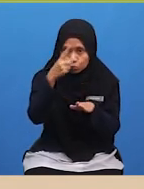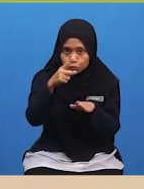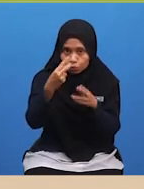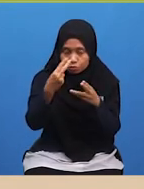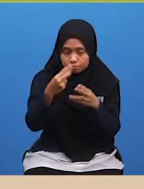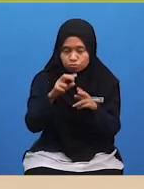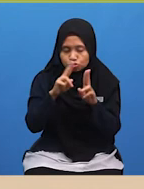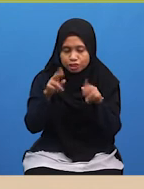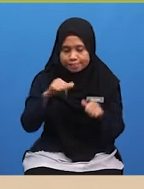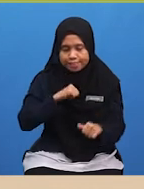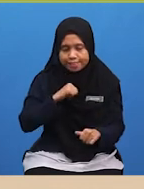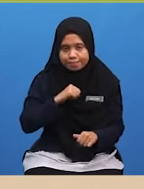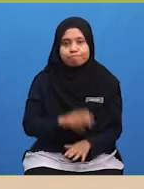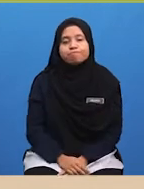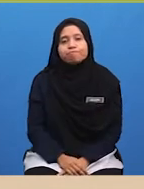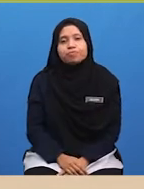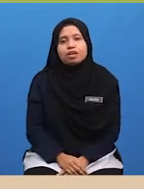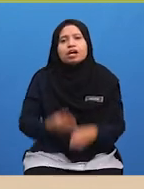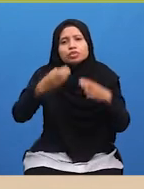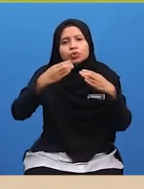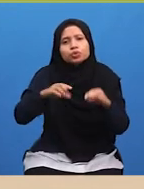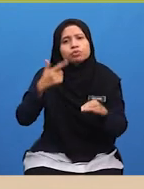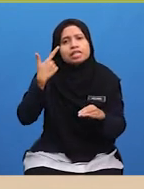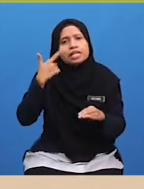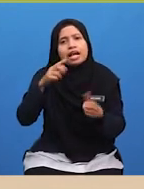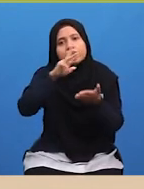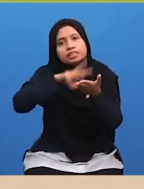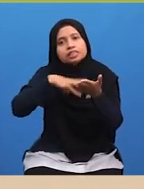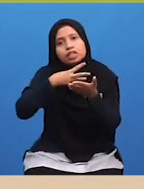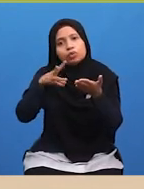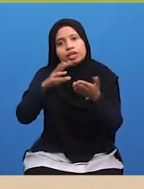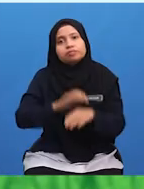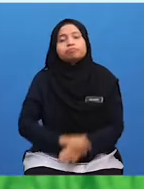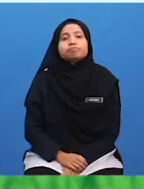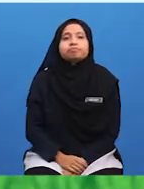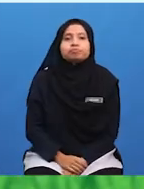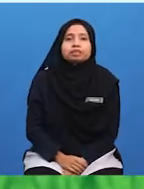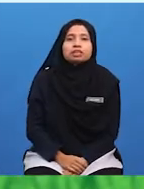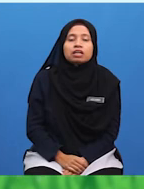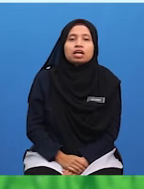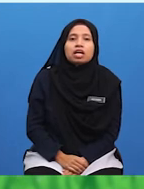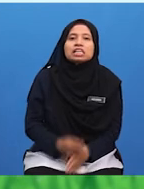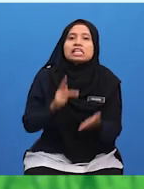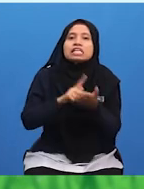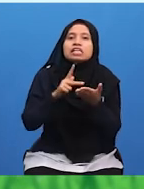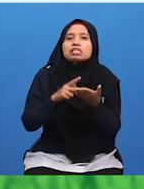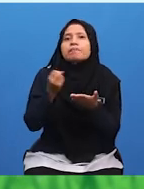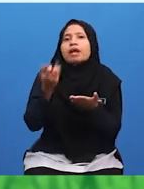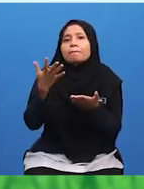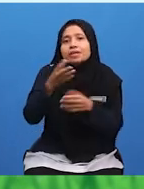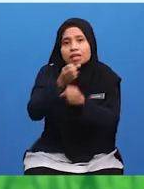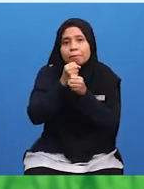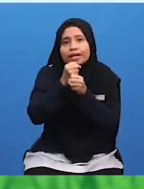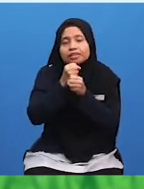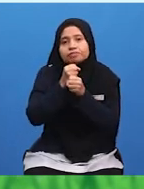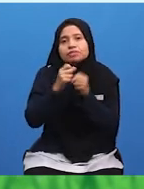untuk menilai diri anda. Cuba lihat jadual skor berikut. Kirakan skor kamu.